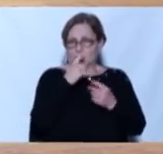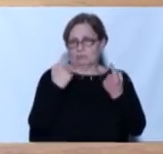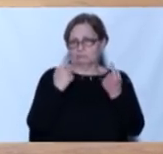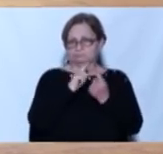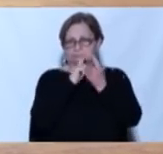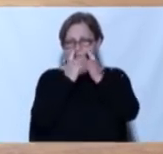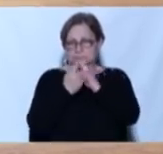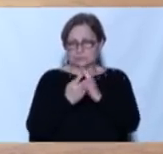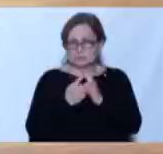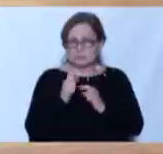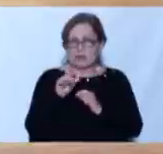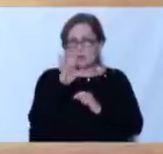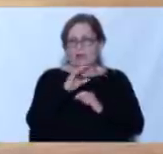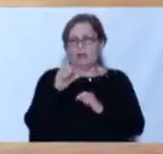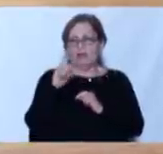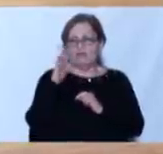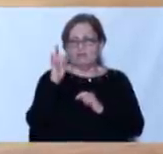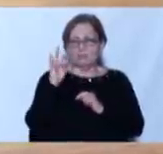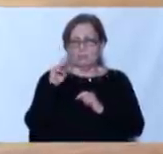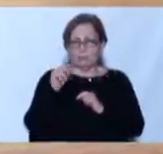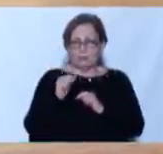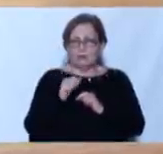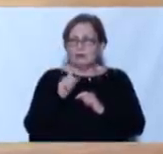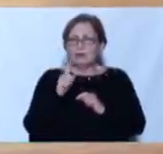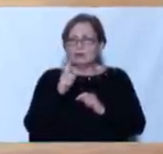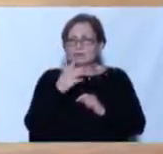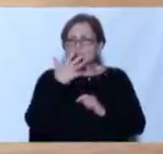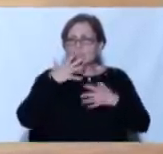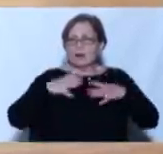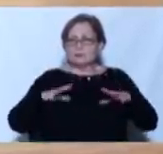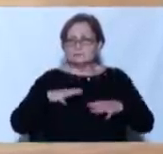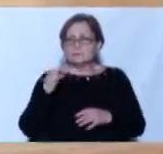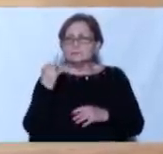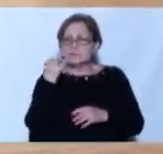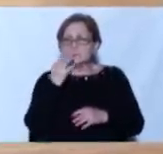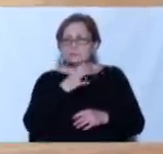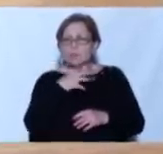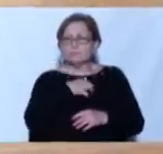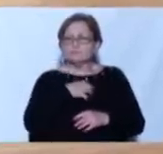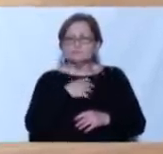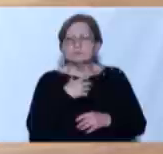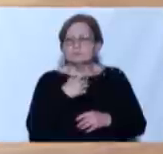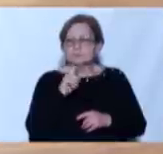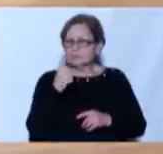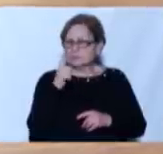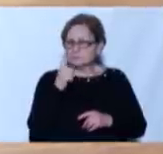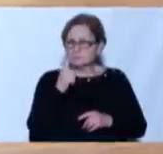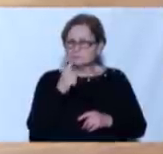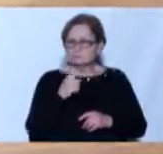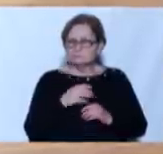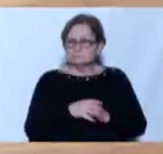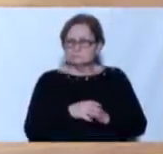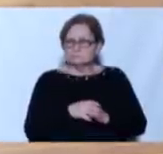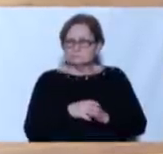რამდენად რითი იყო ეს, ესე ვთქვათ, ქართველებისთვის მნიშვნელოვანი. მით უმეტეს ეხლა უნდა ვთქვათ, რომ აი აქ უკვე